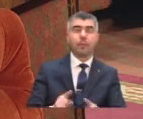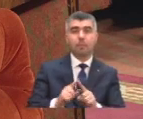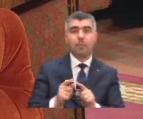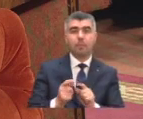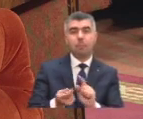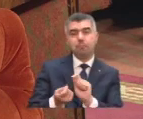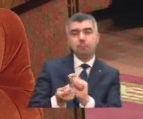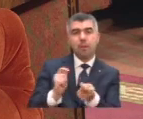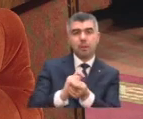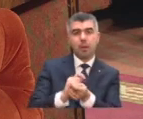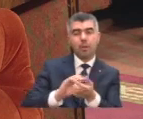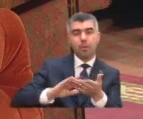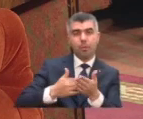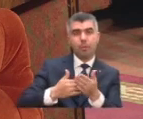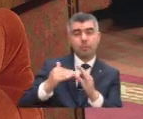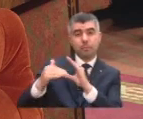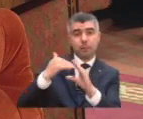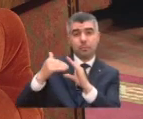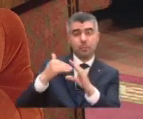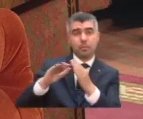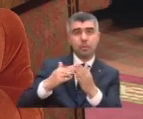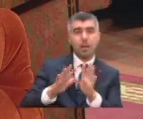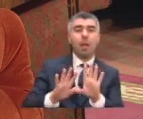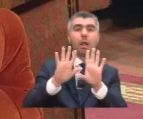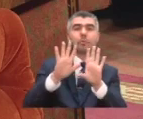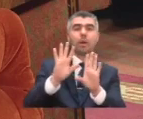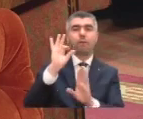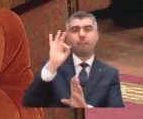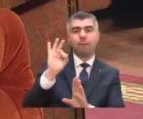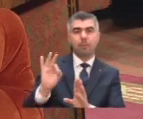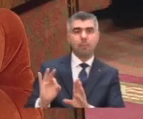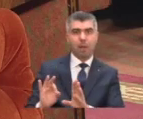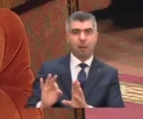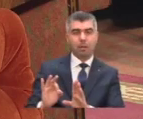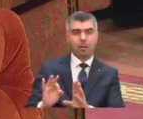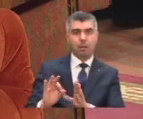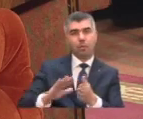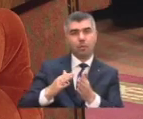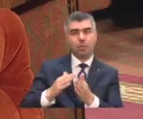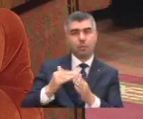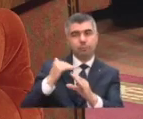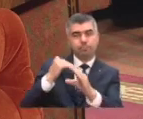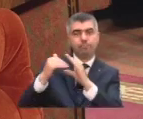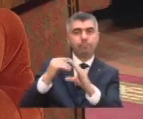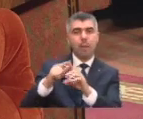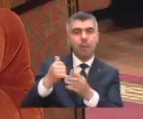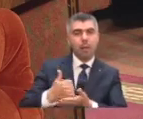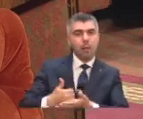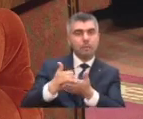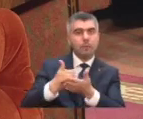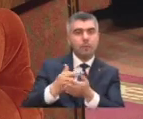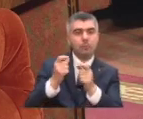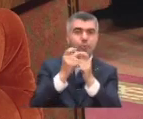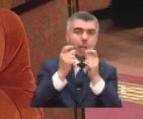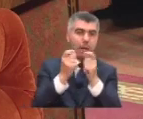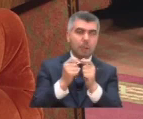التحولات عشره في المئه تتوجه الاستثمارات وفقط جوج